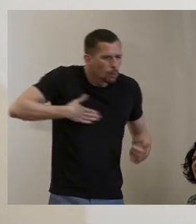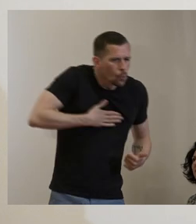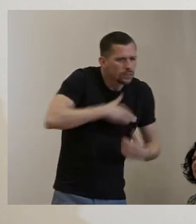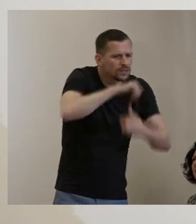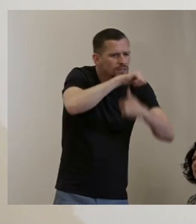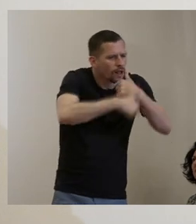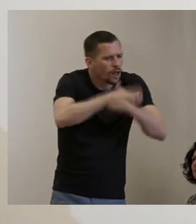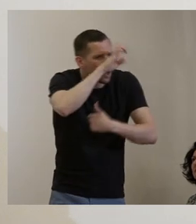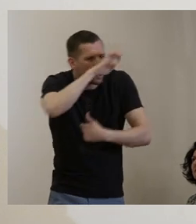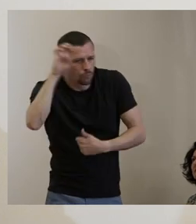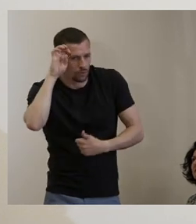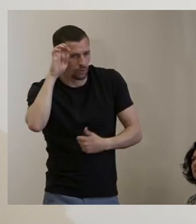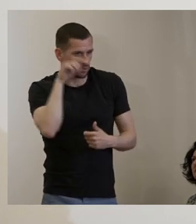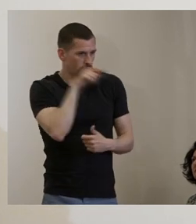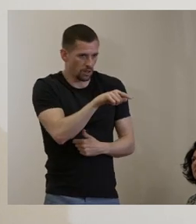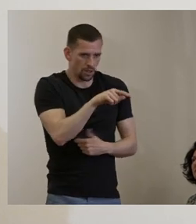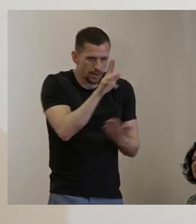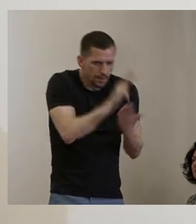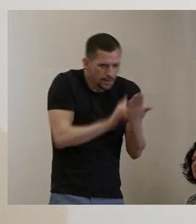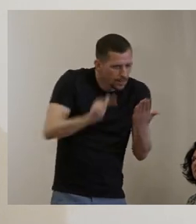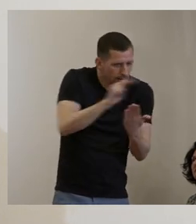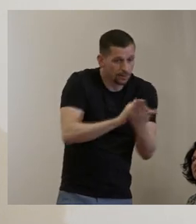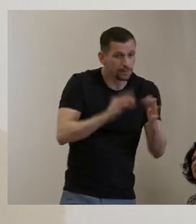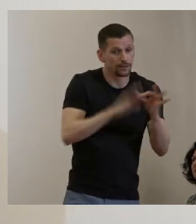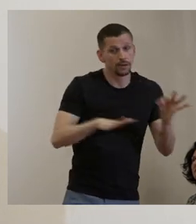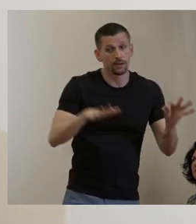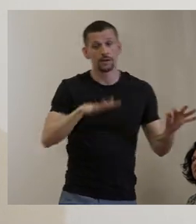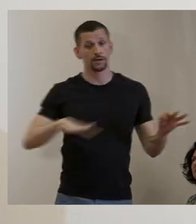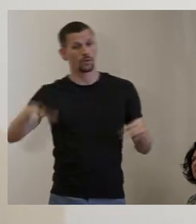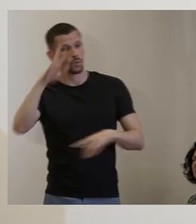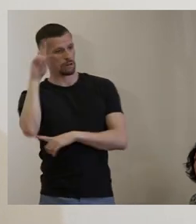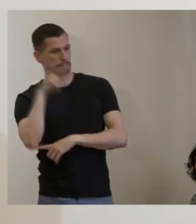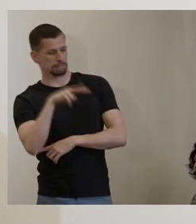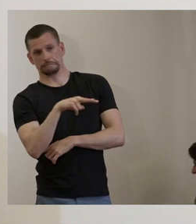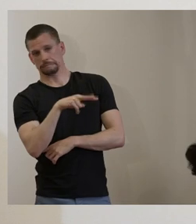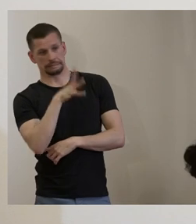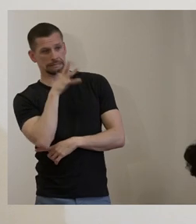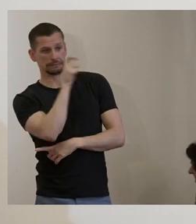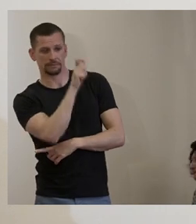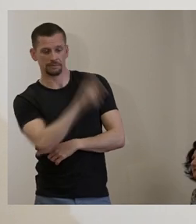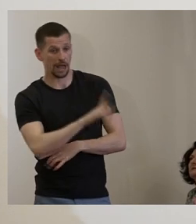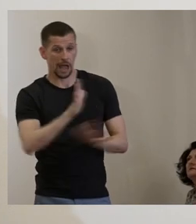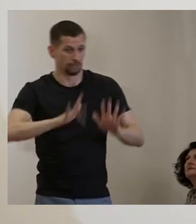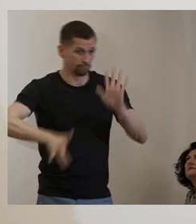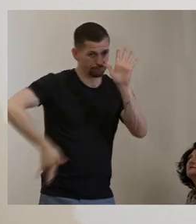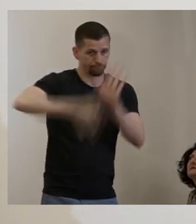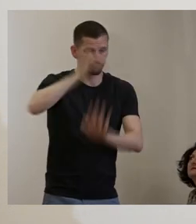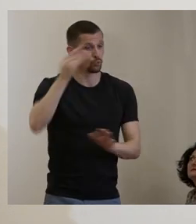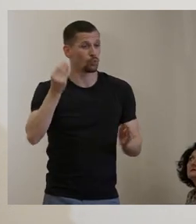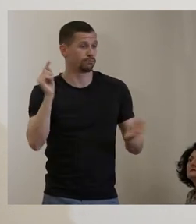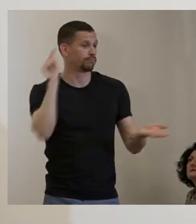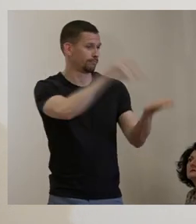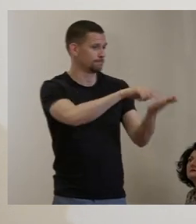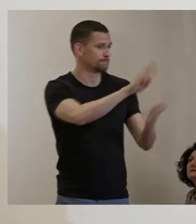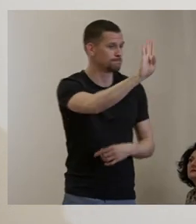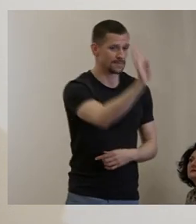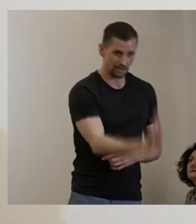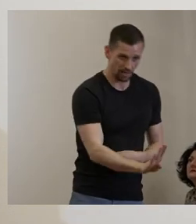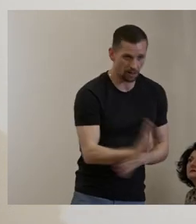pour changer d'air et pour ne pas retrouver la Restauration. Au Brésil, quand il arrive